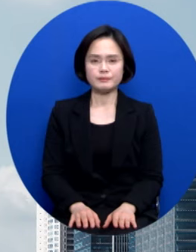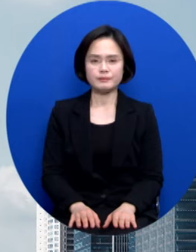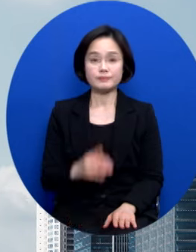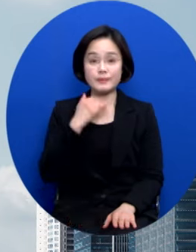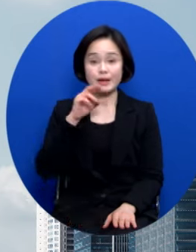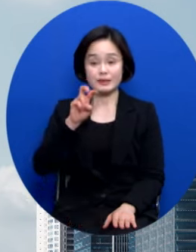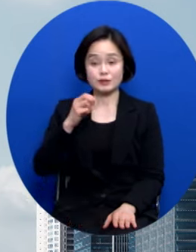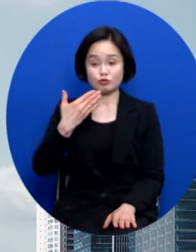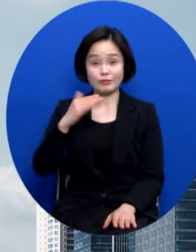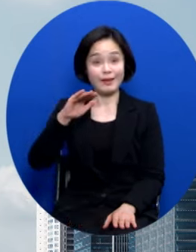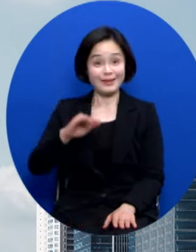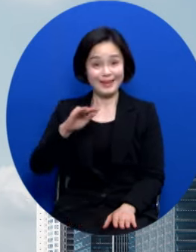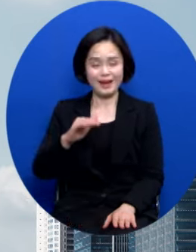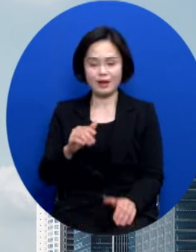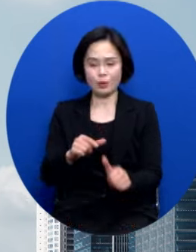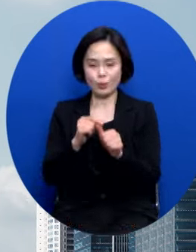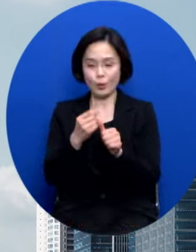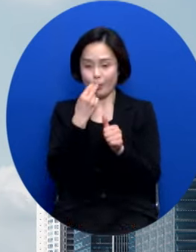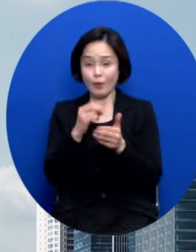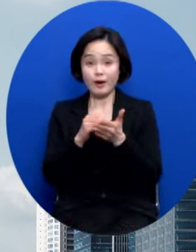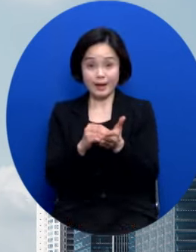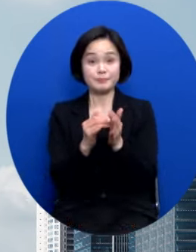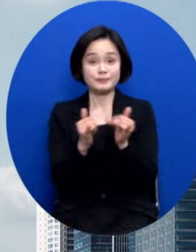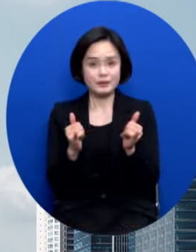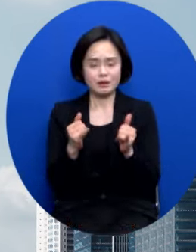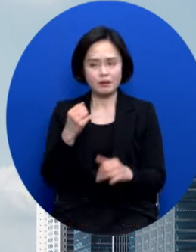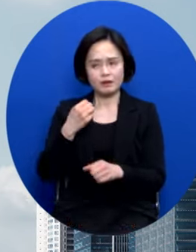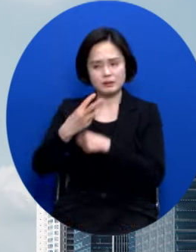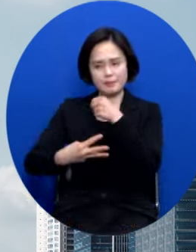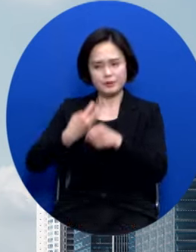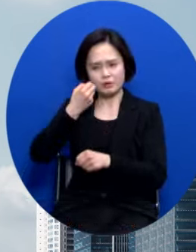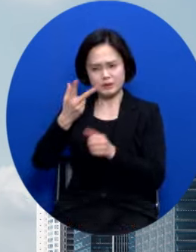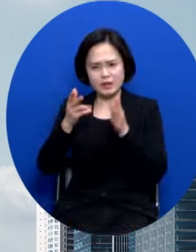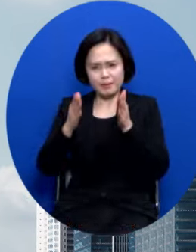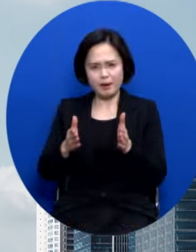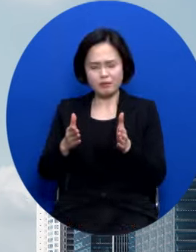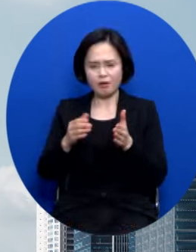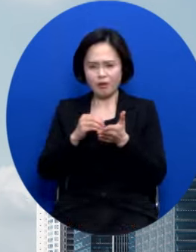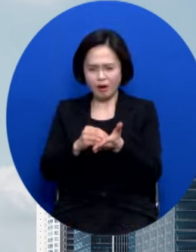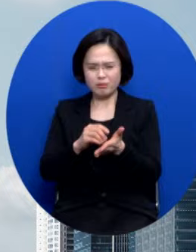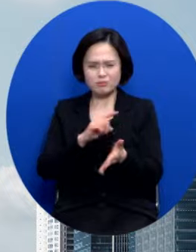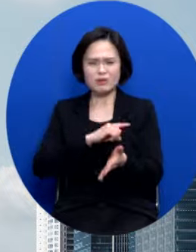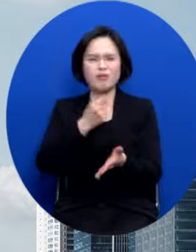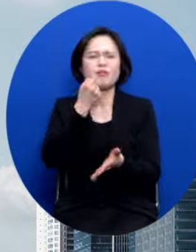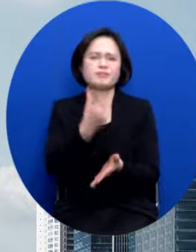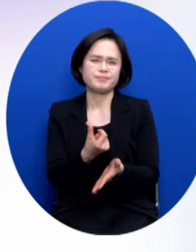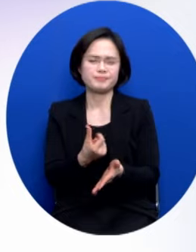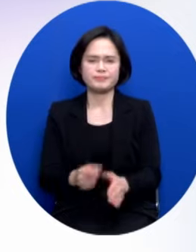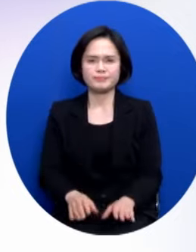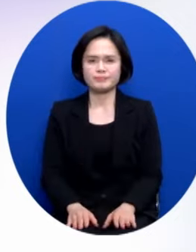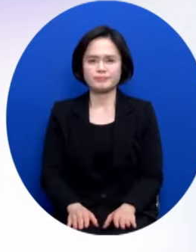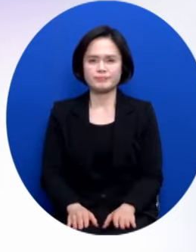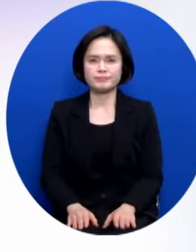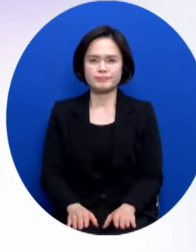29세 이하 고용보험 가입자가 3년 7개월 만에 가장 많이 감소한 것으로 나타났습니다.